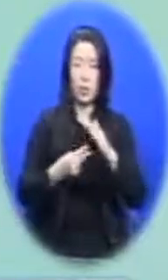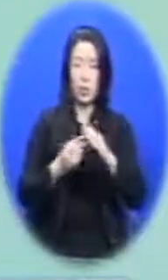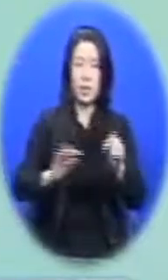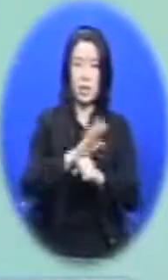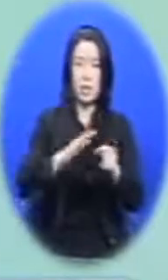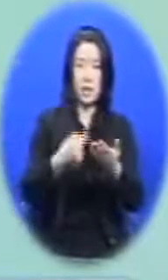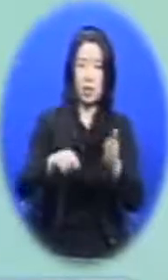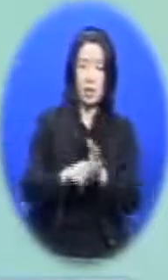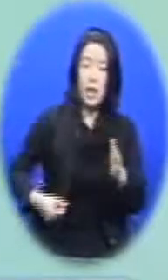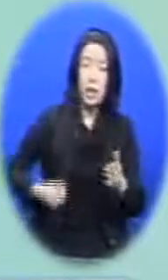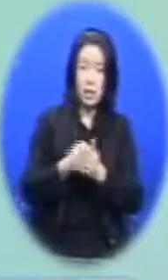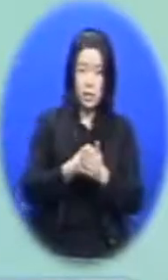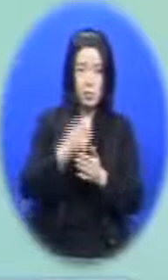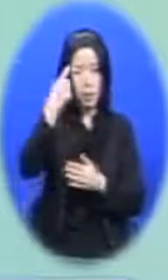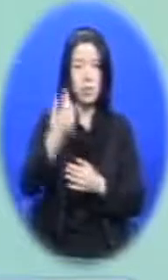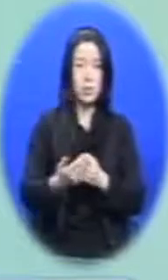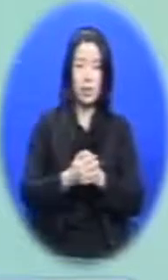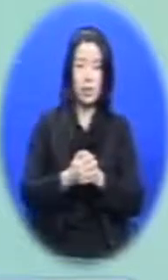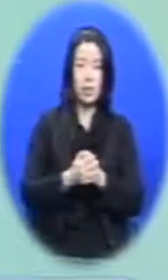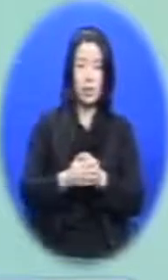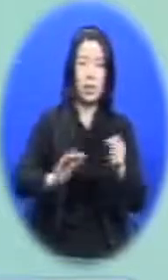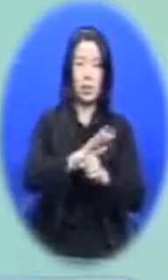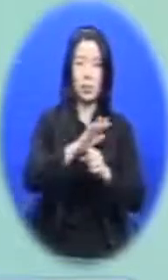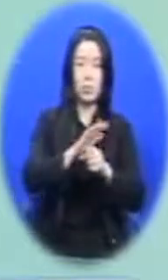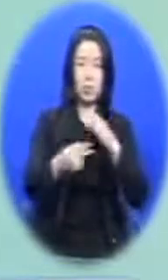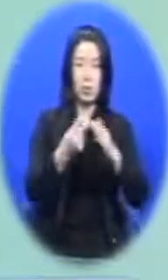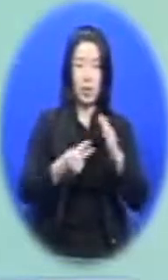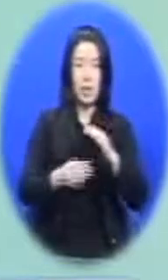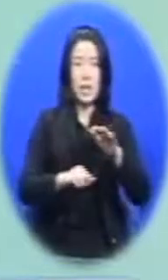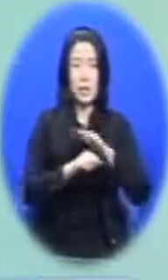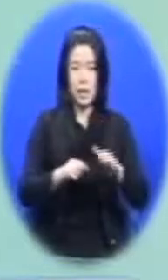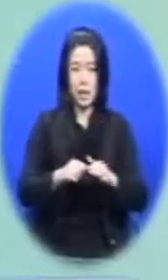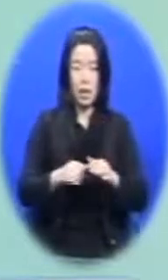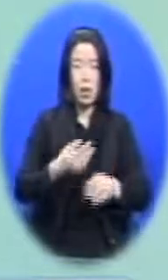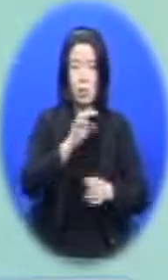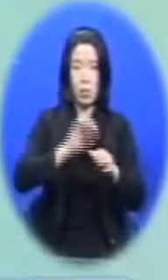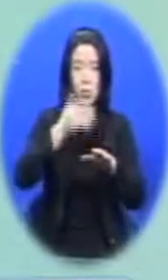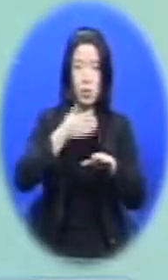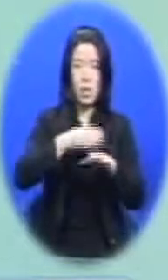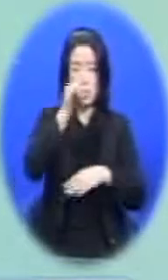사랑하려고 결심을 해서 그렇습니까? 요한이 사랑의 훈련을 받았기 때문에 그렇습니까?